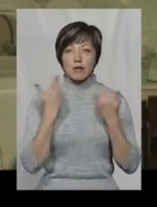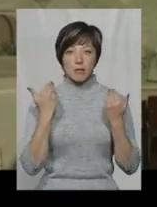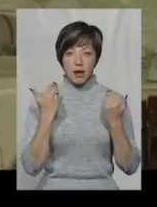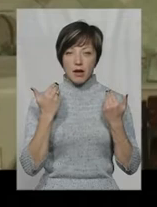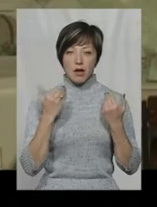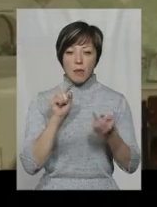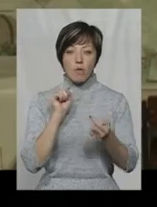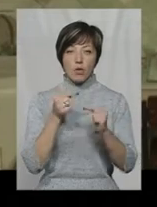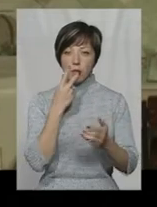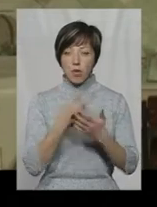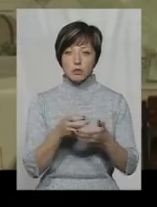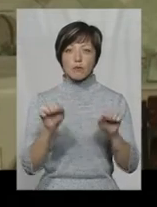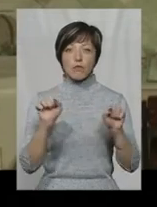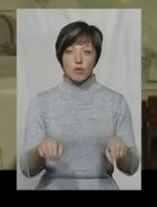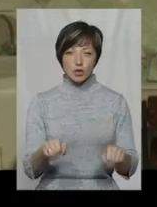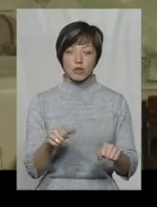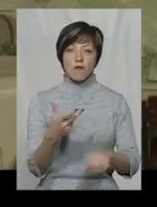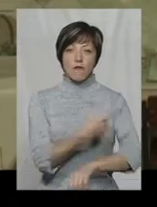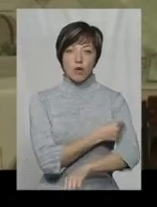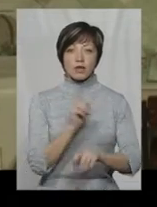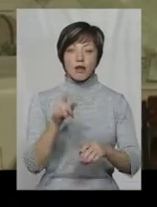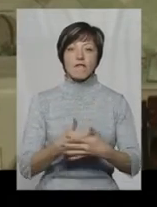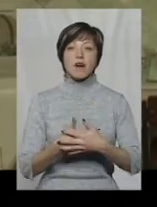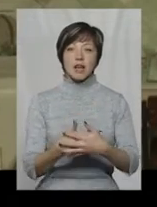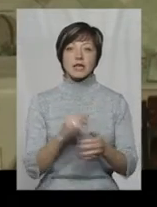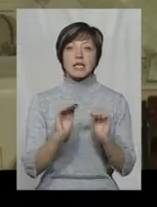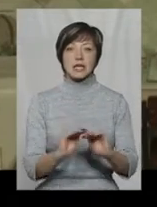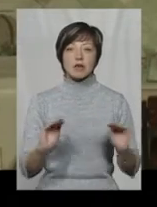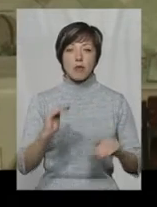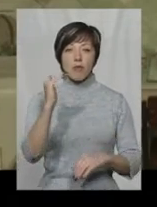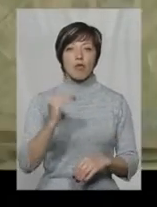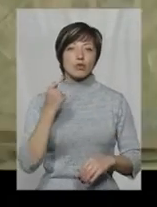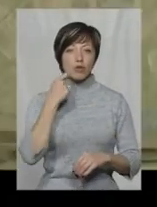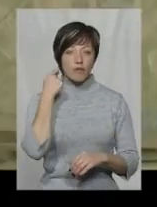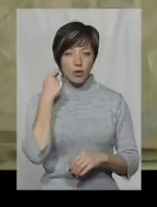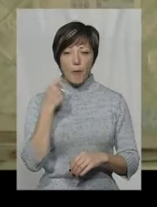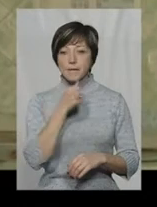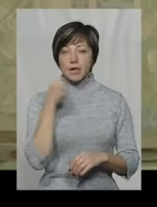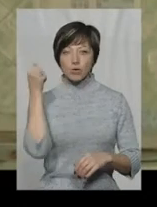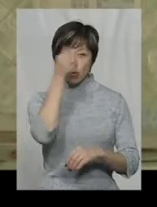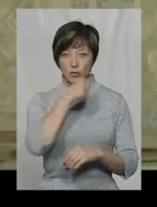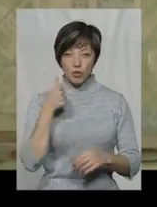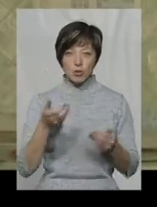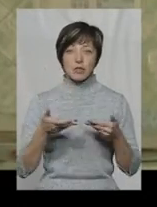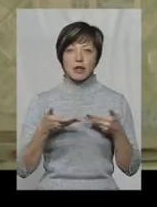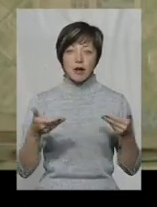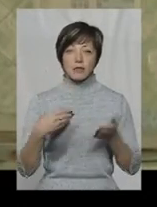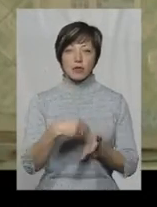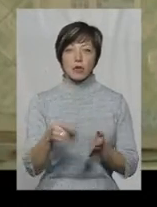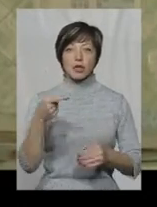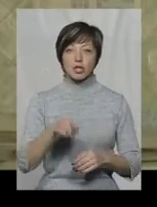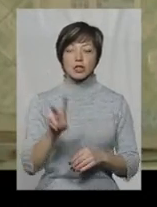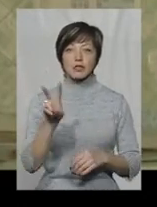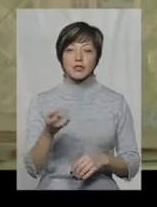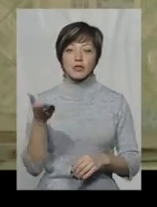практично протипоказів. Її можна вводити навіть вагітним і дітям молодшого віку. Минулому році нам закупили